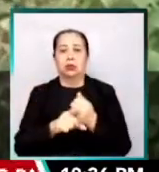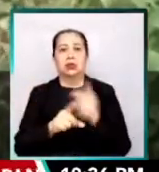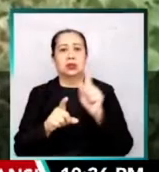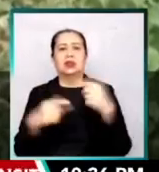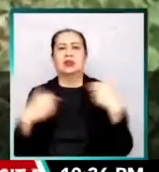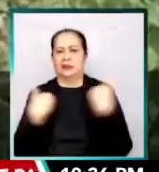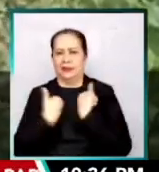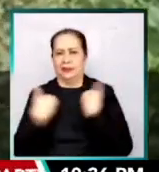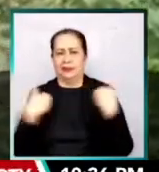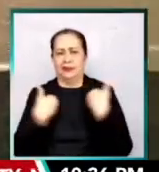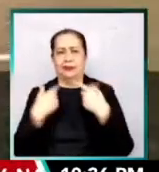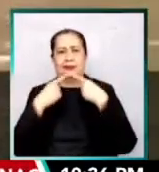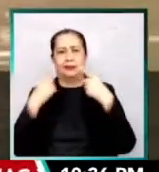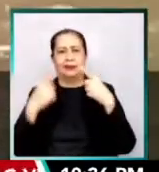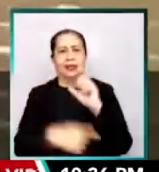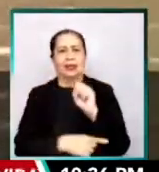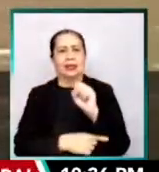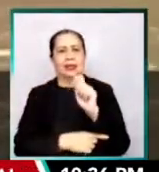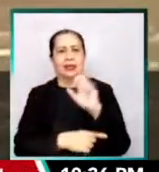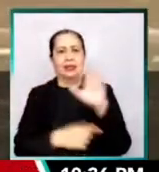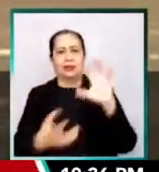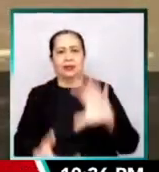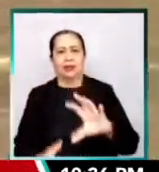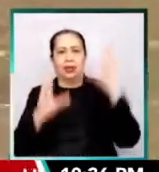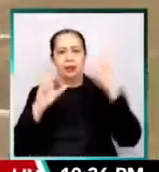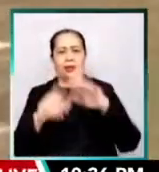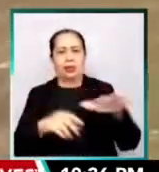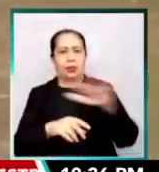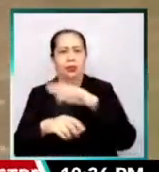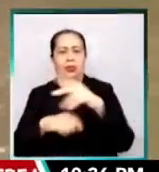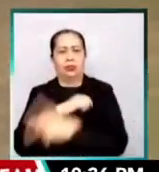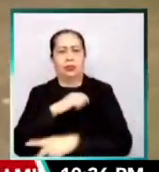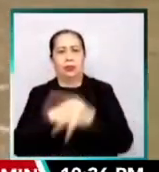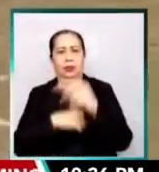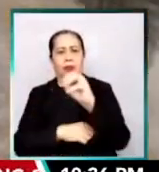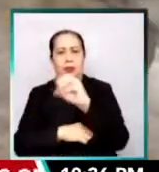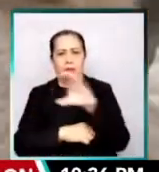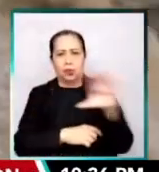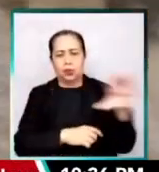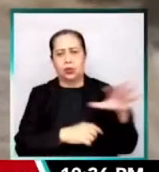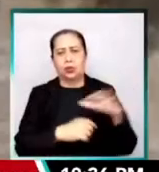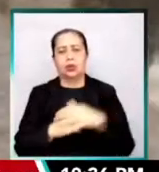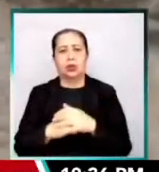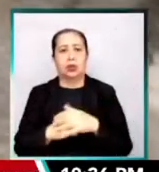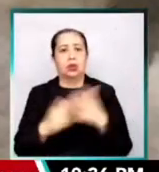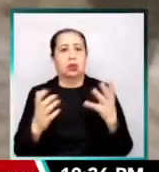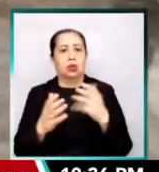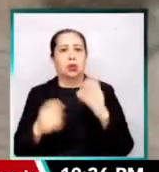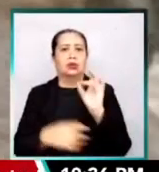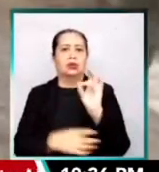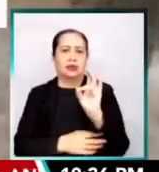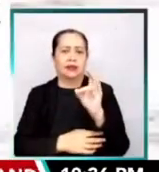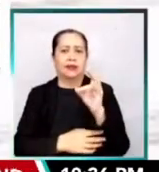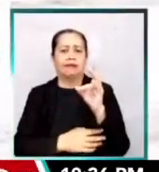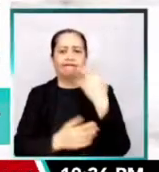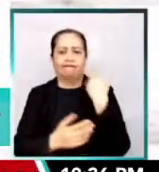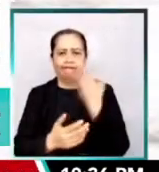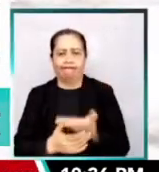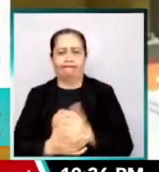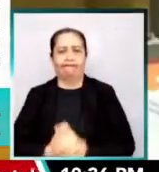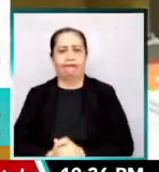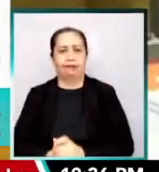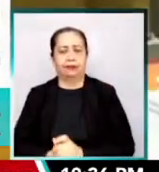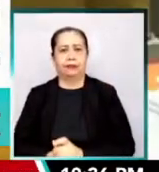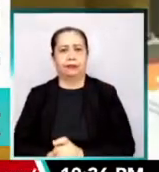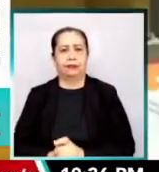na ang state of calamity sa buong probinsya ng Misamis Occidental kung saan 7 ang nasawi. Pagkaon,